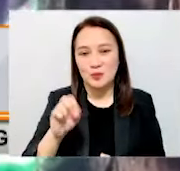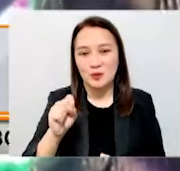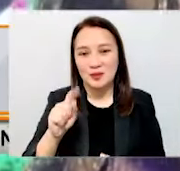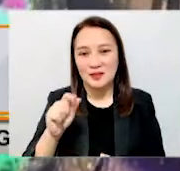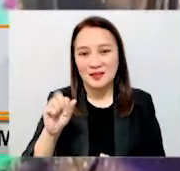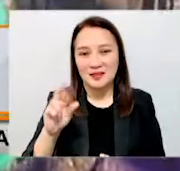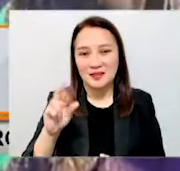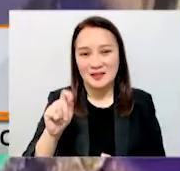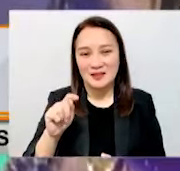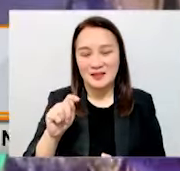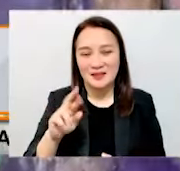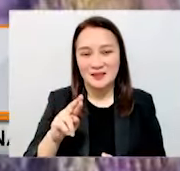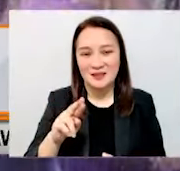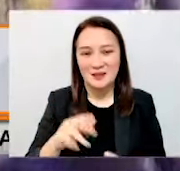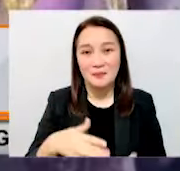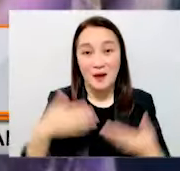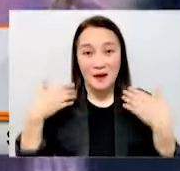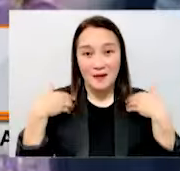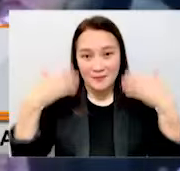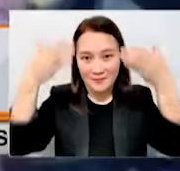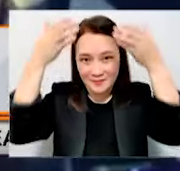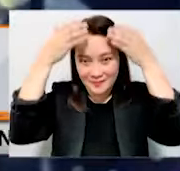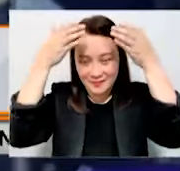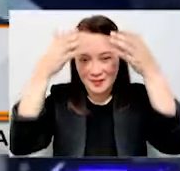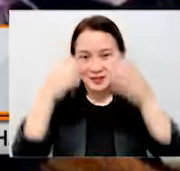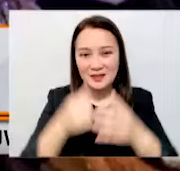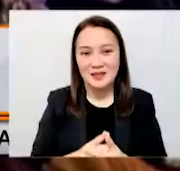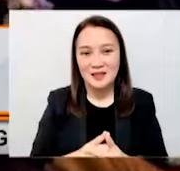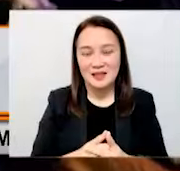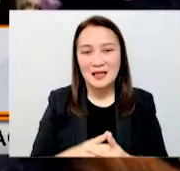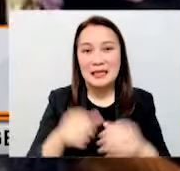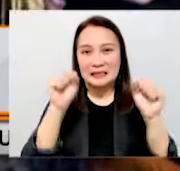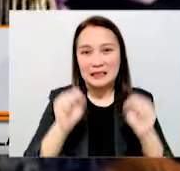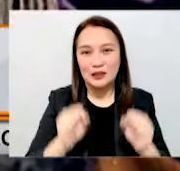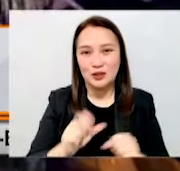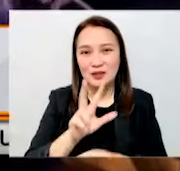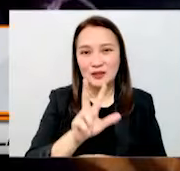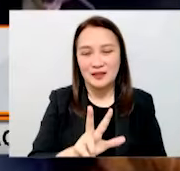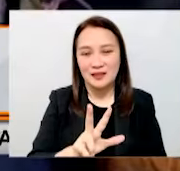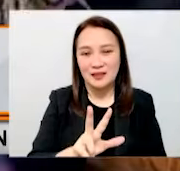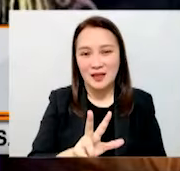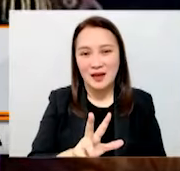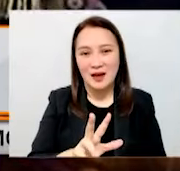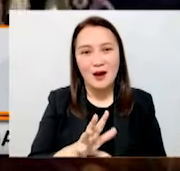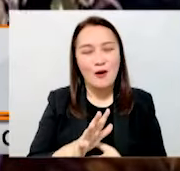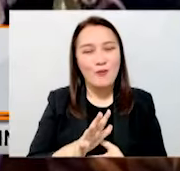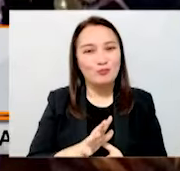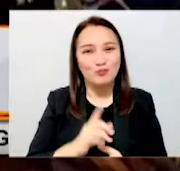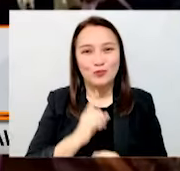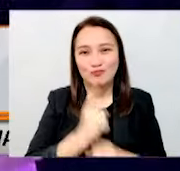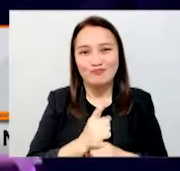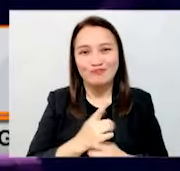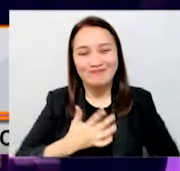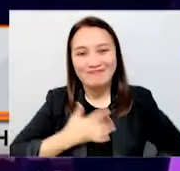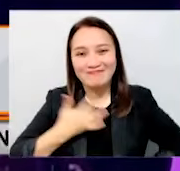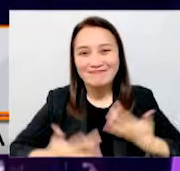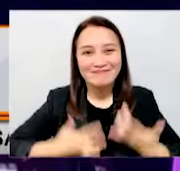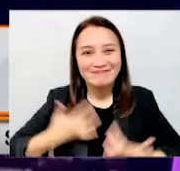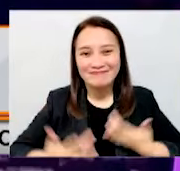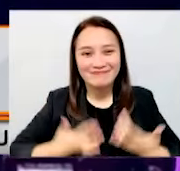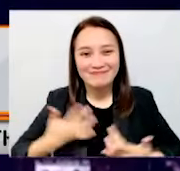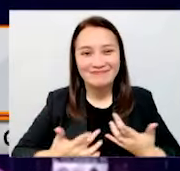nag-uwi ng corona sa Drag Race Philippines Season 3. Full of emotion si Maxie sa live viewing party ng